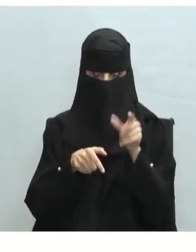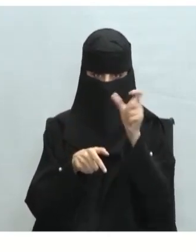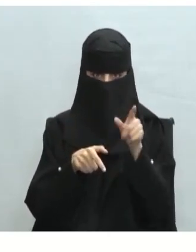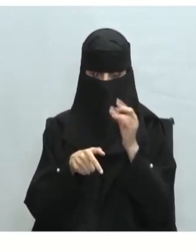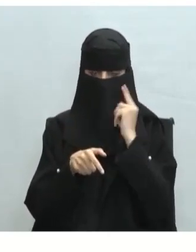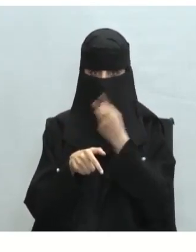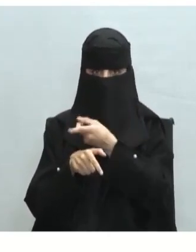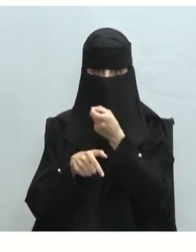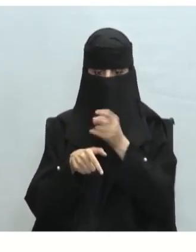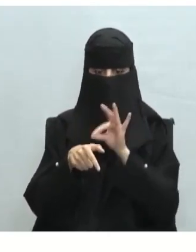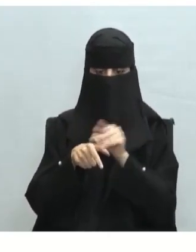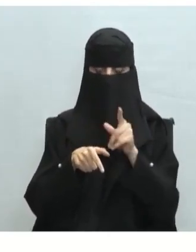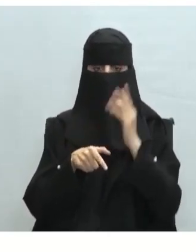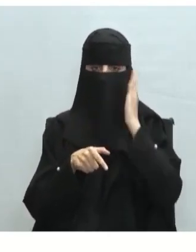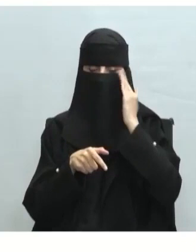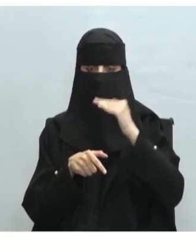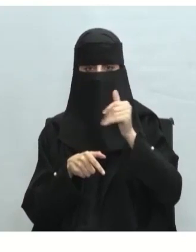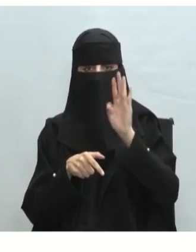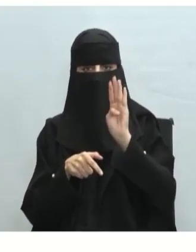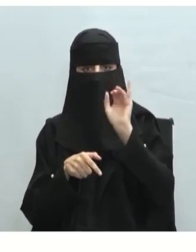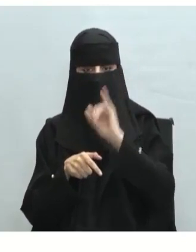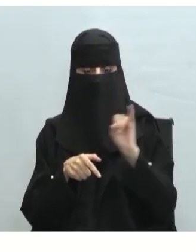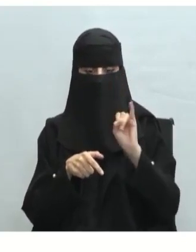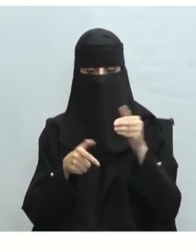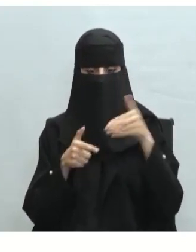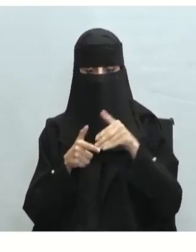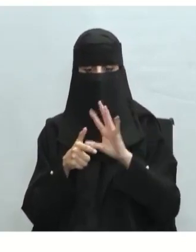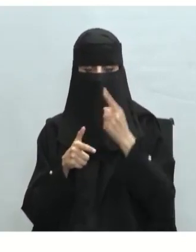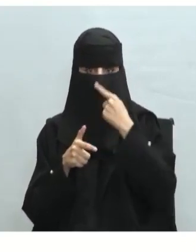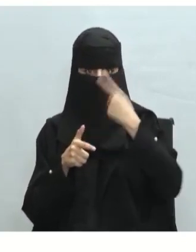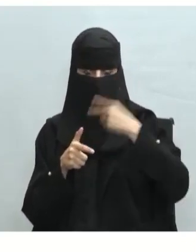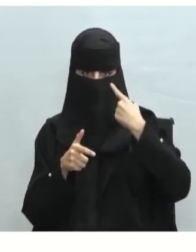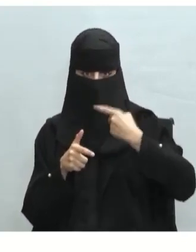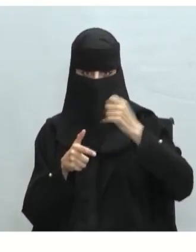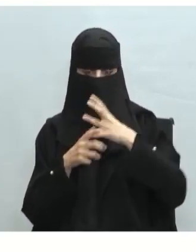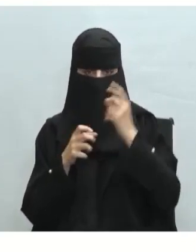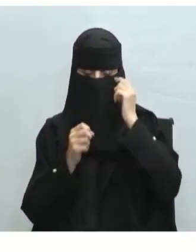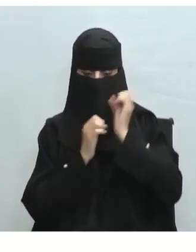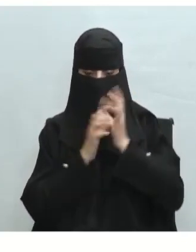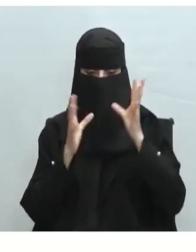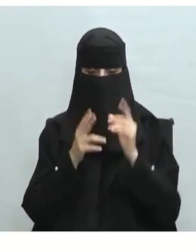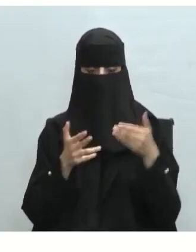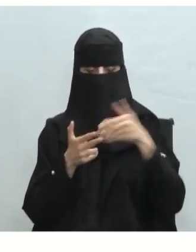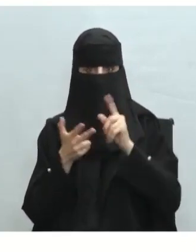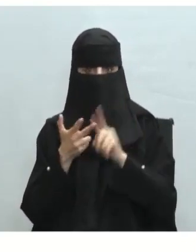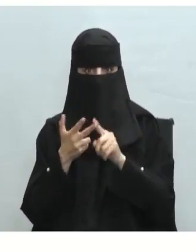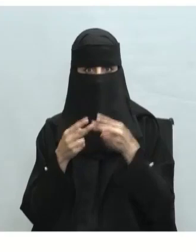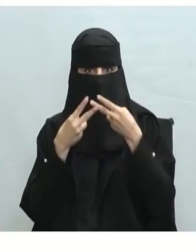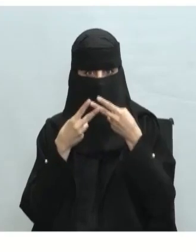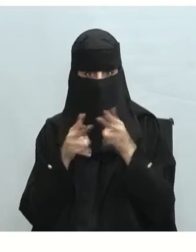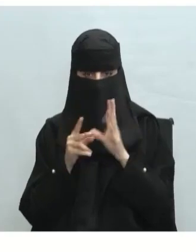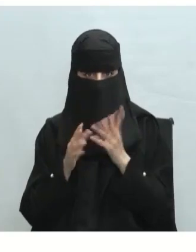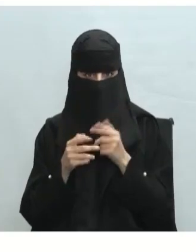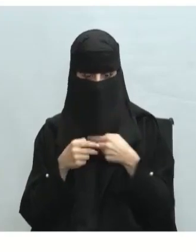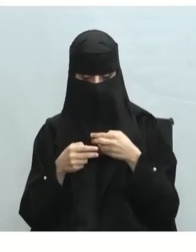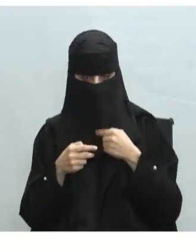البدايه واستمر حتى تصل الى النهايه عند اذ توقف طيب نعود الى المقوله الاولى انت اليوم